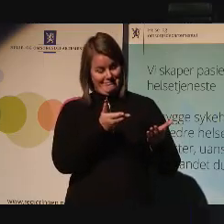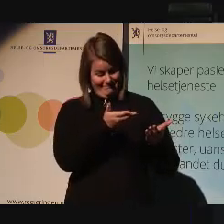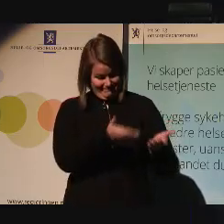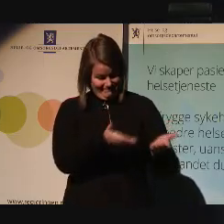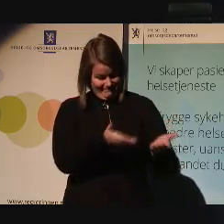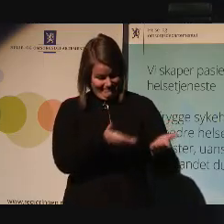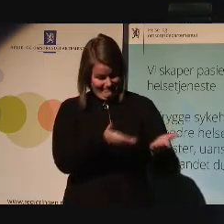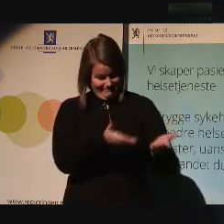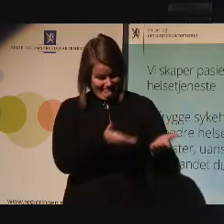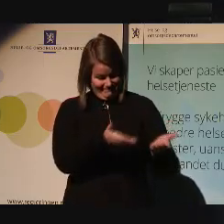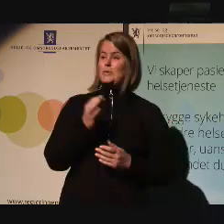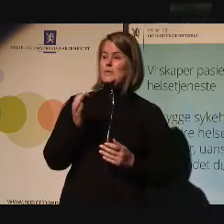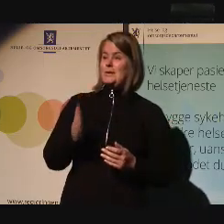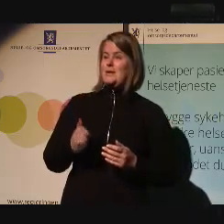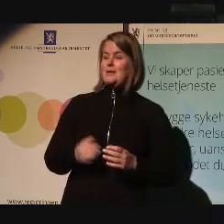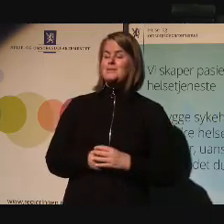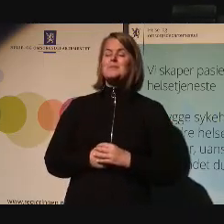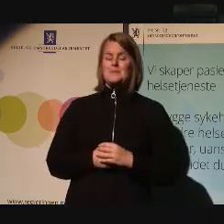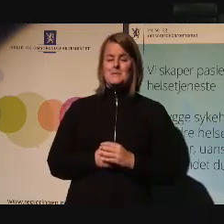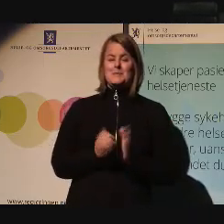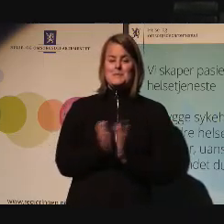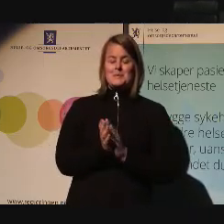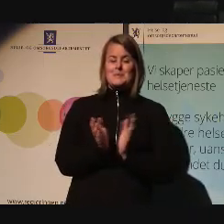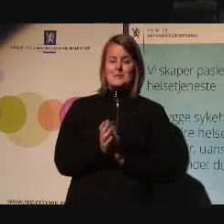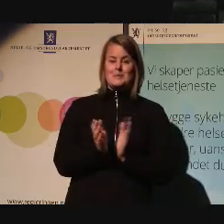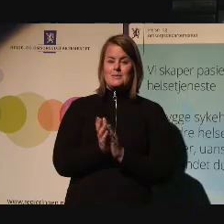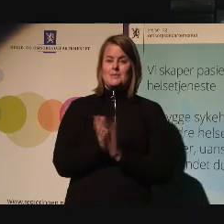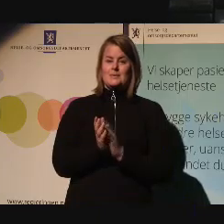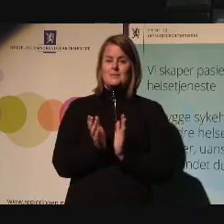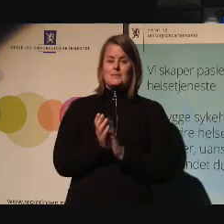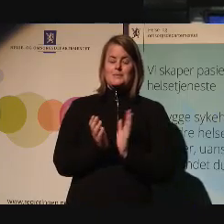oss. Tusen takk. Ja. Takk.